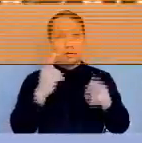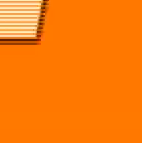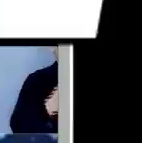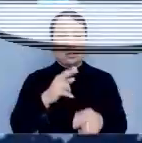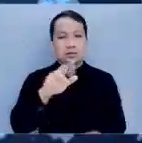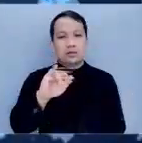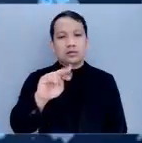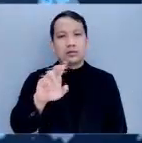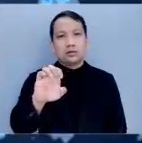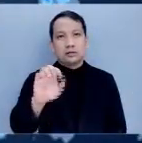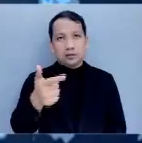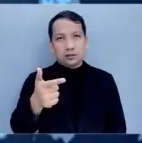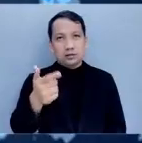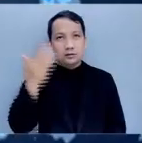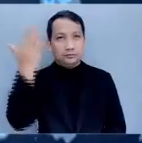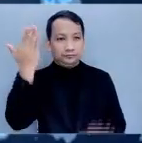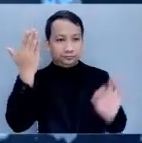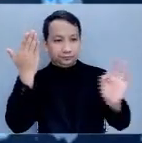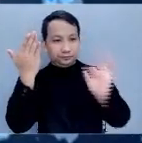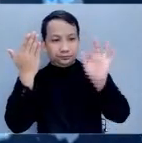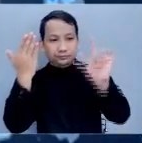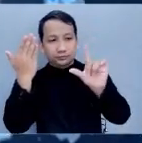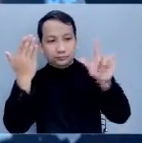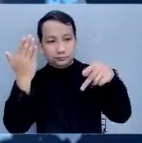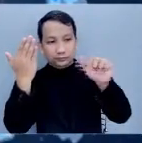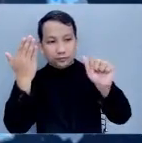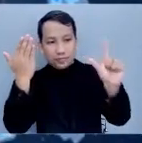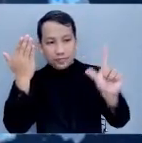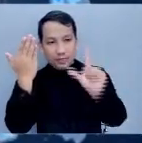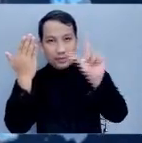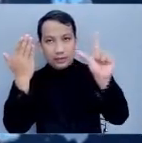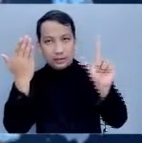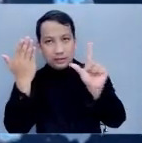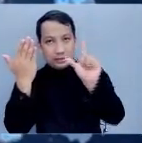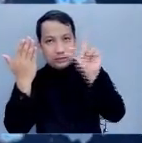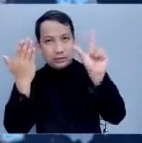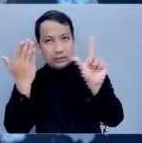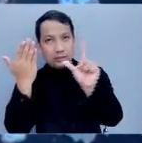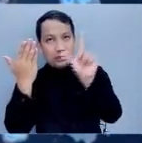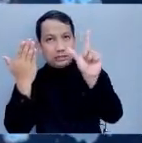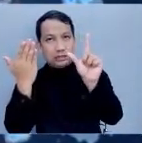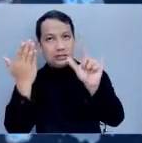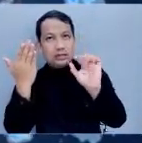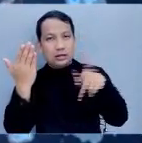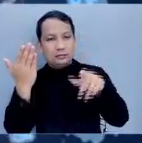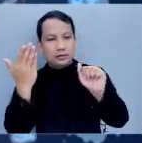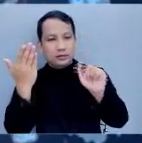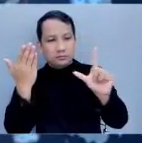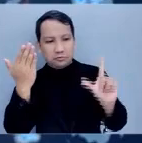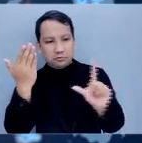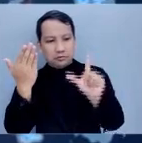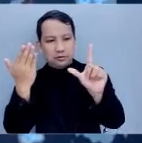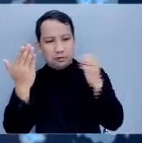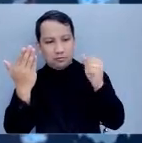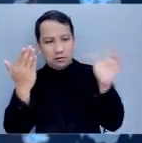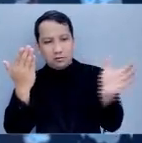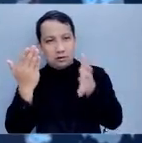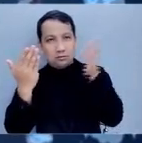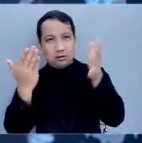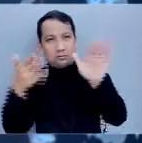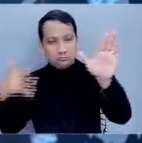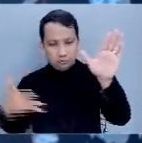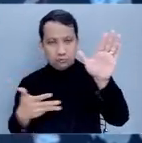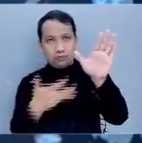Ineng. Nasa 870 kilometers silangan ng extreme northern Luzon ang LPA. Pinalalakas nito ang